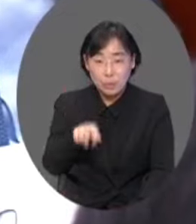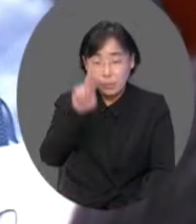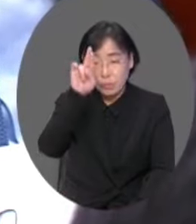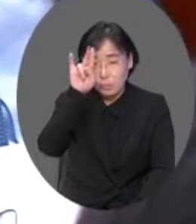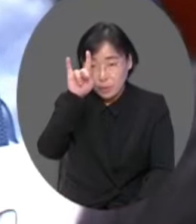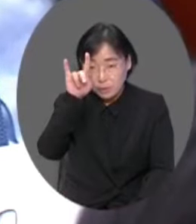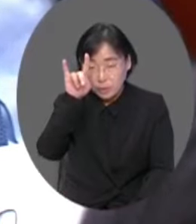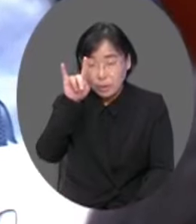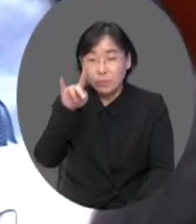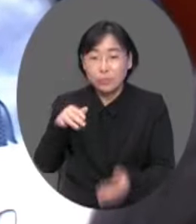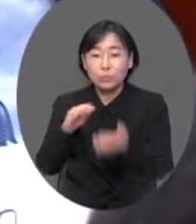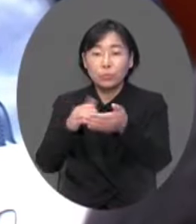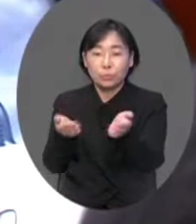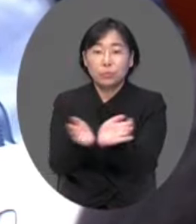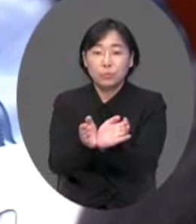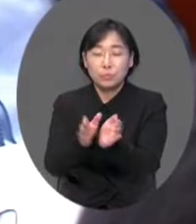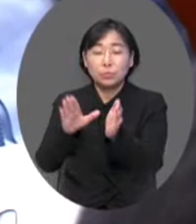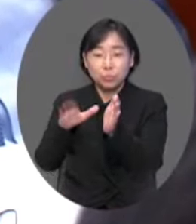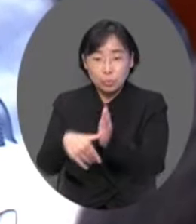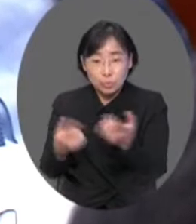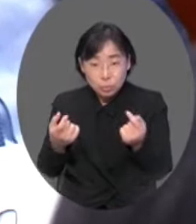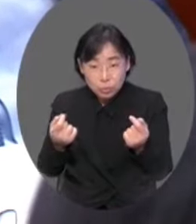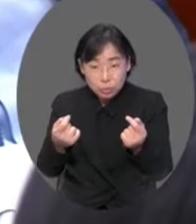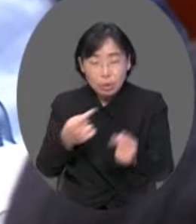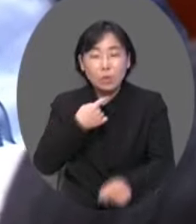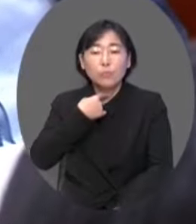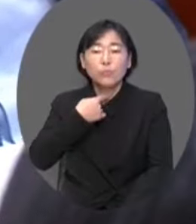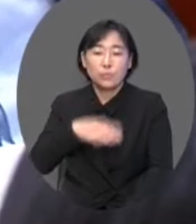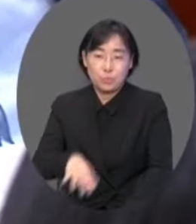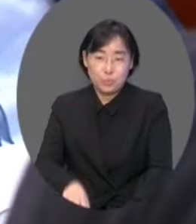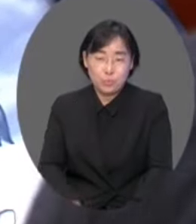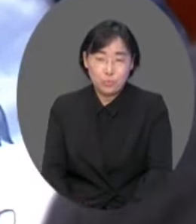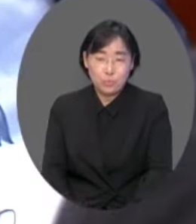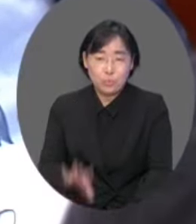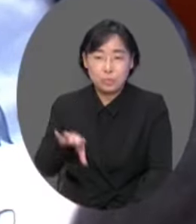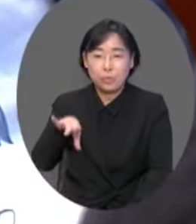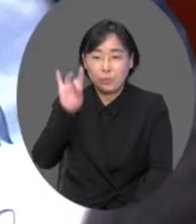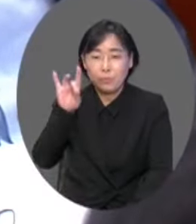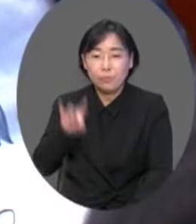방통위에 진주한 적은 해방 후에 없습니다. 박근혜 때도 없었습니다.